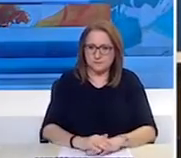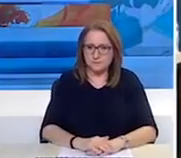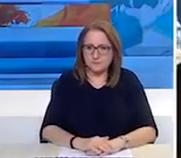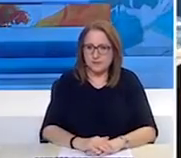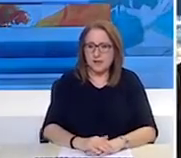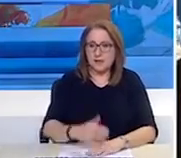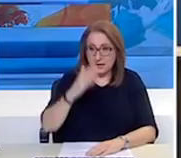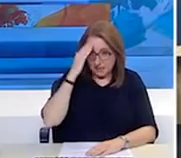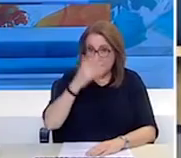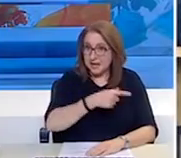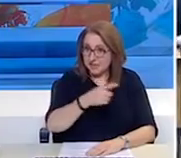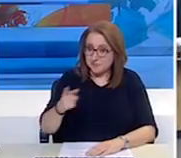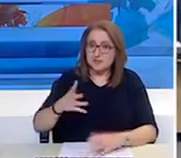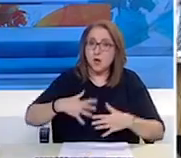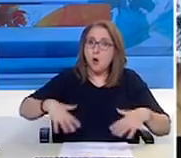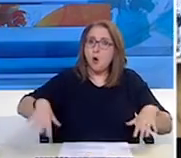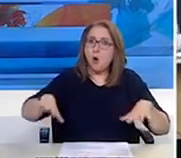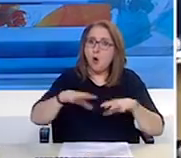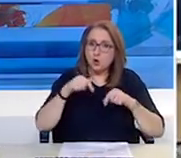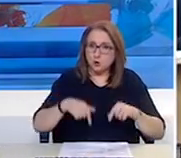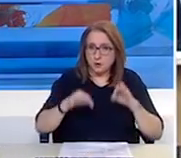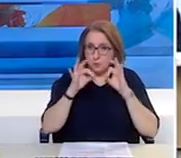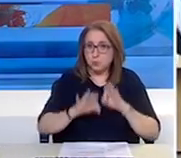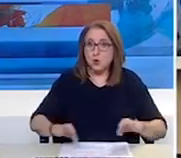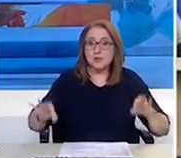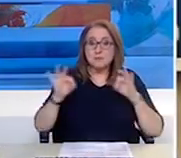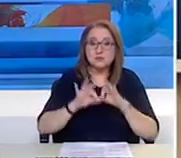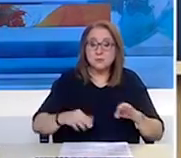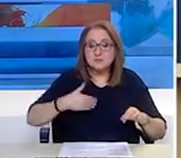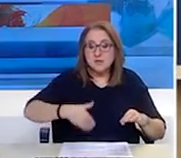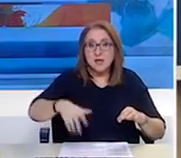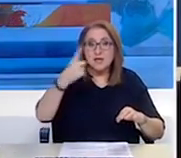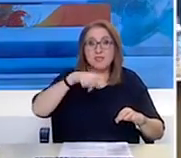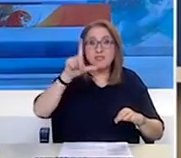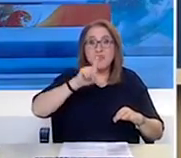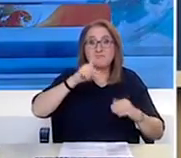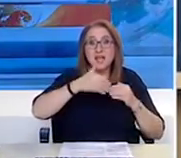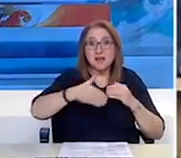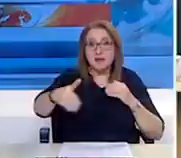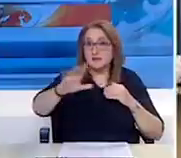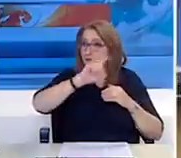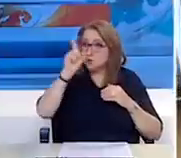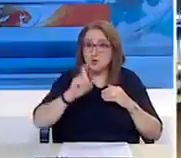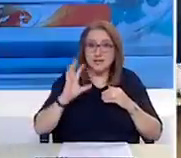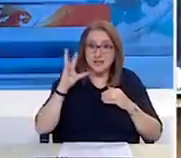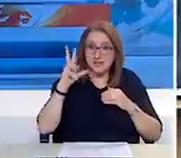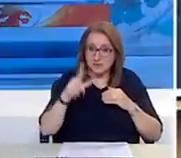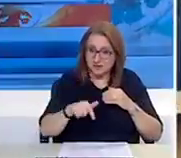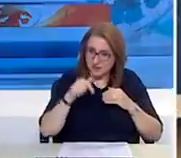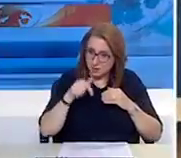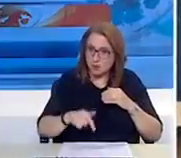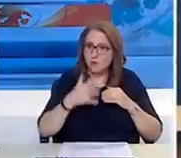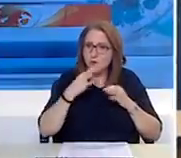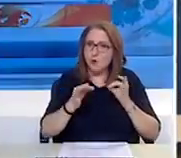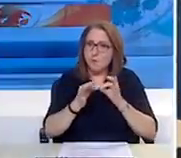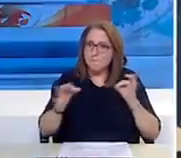κρατικός μηχανισμός, προετοιμαζόμαστε για τη νέα καθημερινότητά μας. Μια καθημερινότητα που θα είναι πιο σύνθετη, καθώς η σταδιακή άρση των